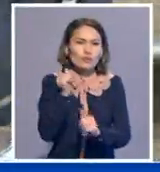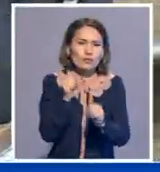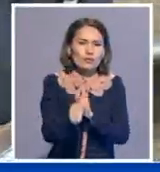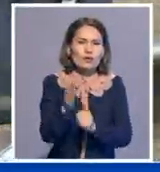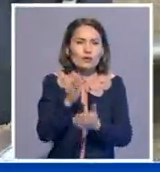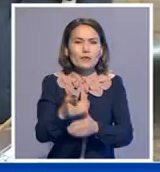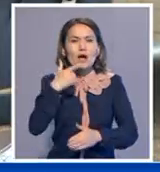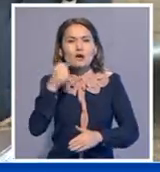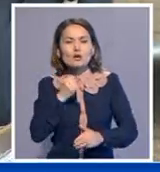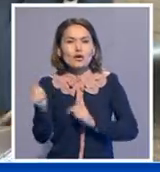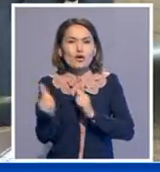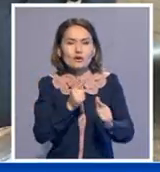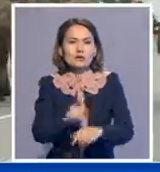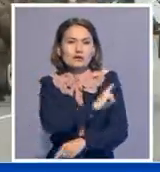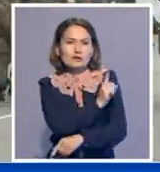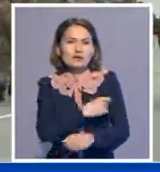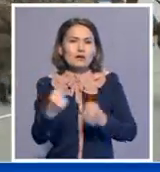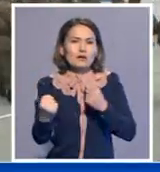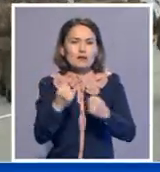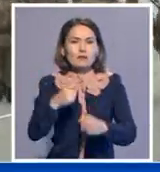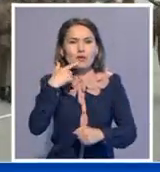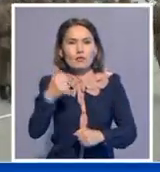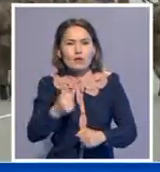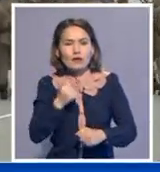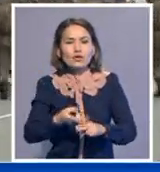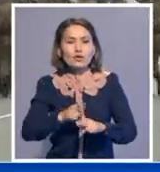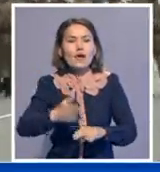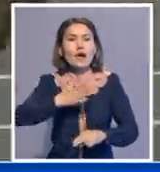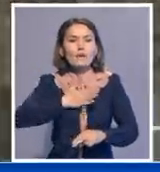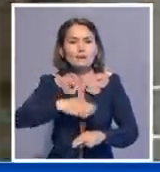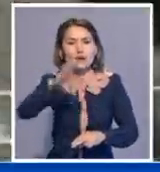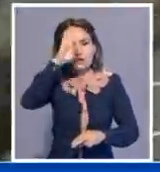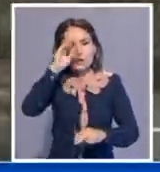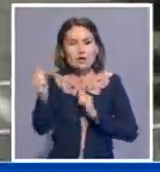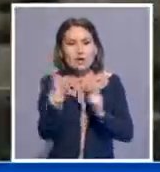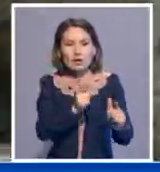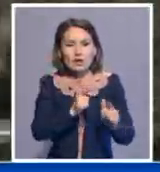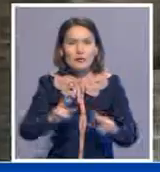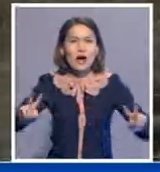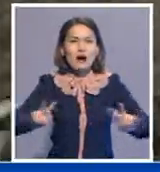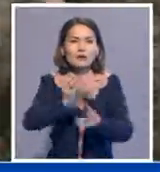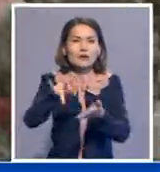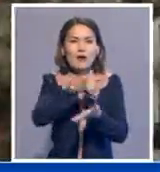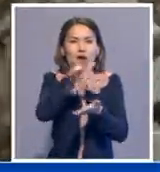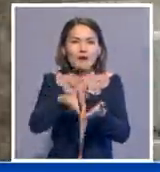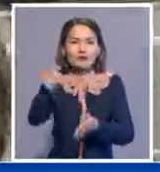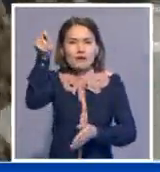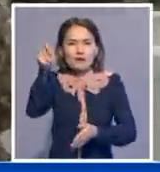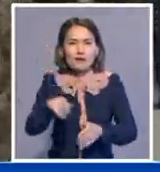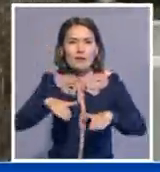олардың жауынгерлік әзірліктерінің мықтылығын дәлелдейді. Көкті бағындыруға әзір жігіттер бірер күнде дайындықтарын елордасы